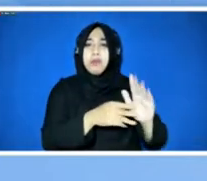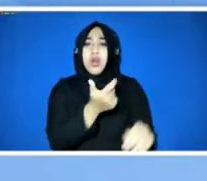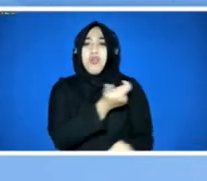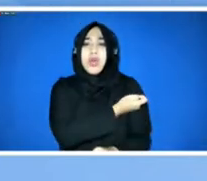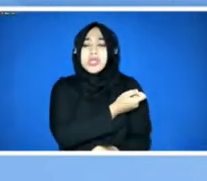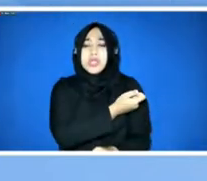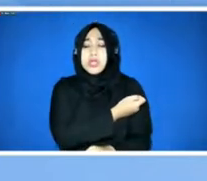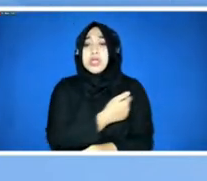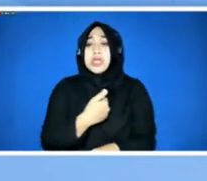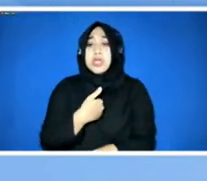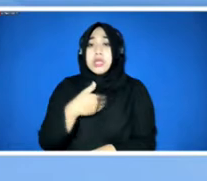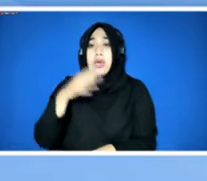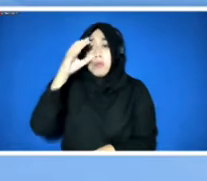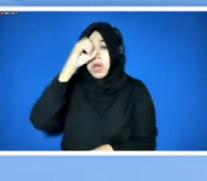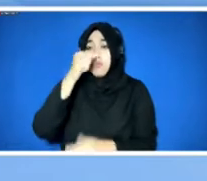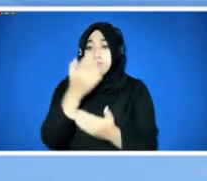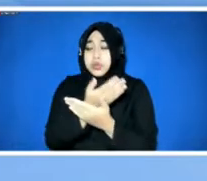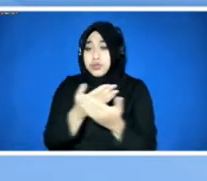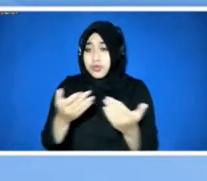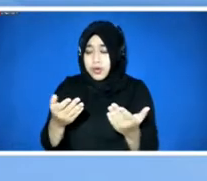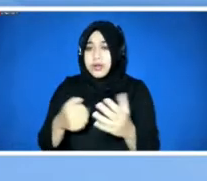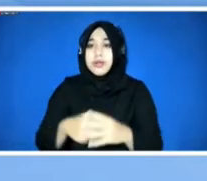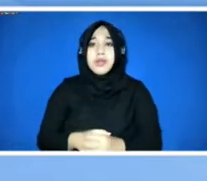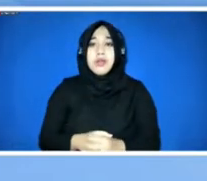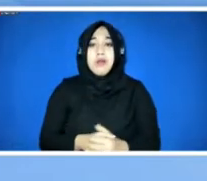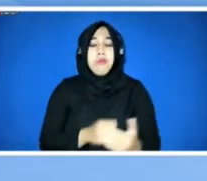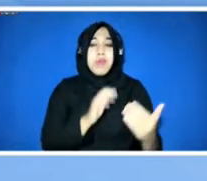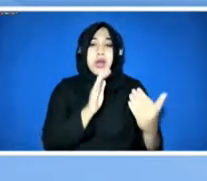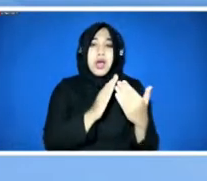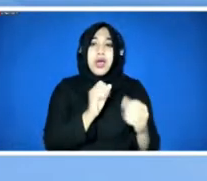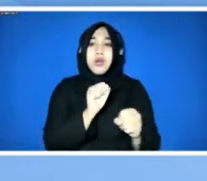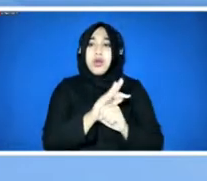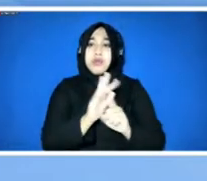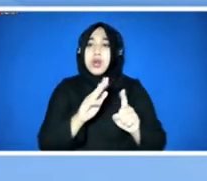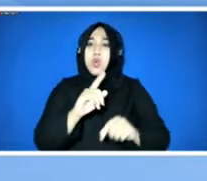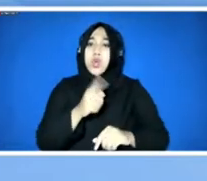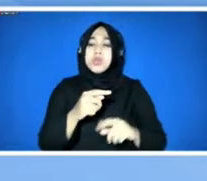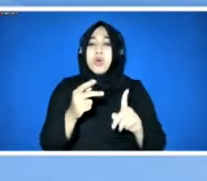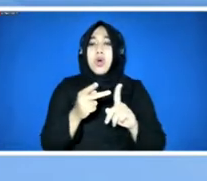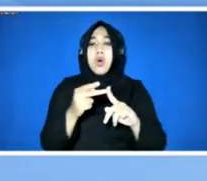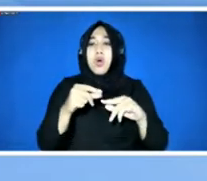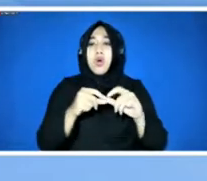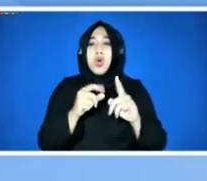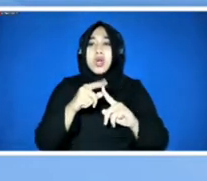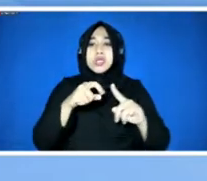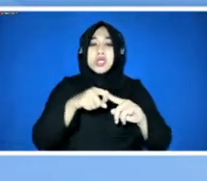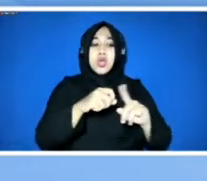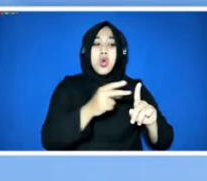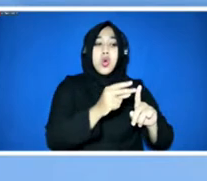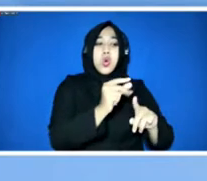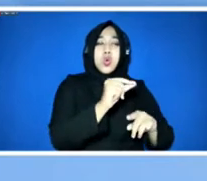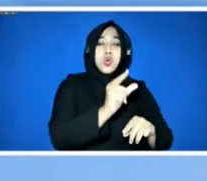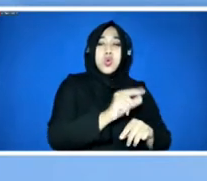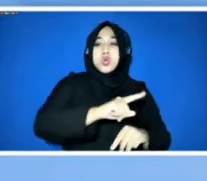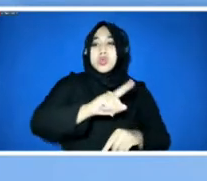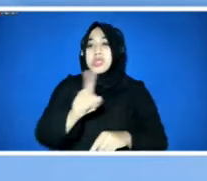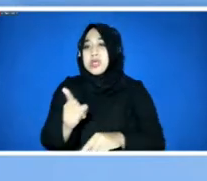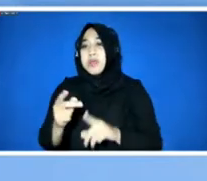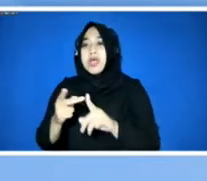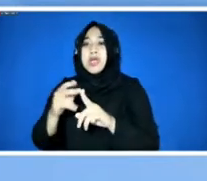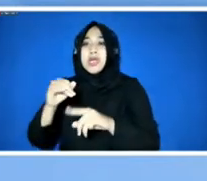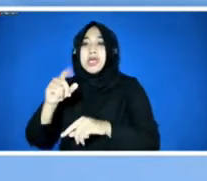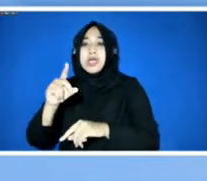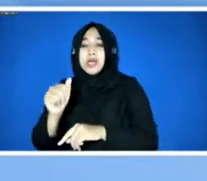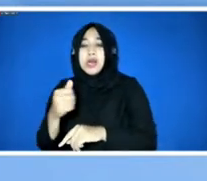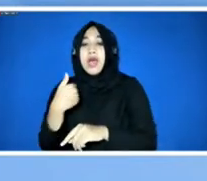Seperti yang kita sudah ketahui bersama bahwa penanganan pandemi ini harus holistik dari hulu sampai dengan hilir. Di hulu